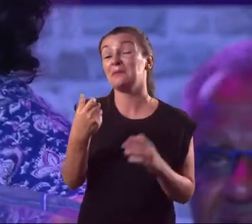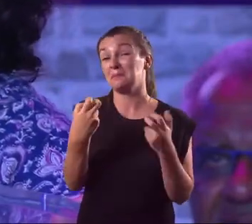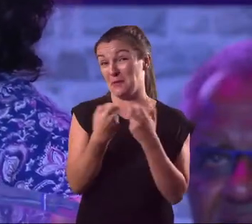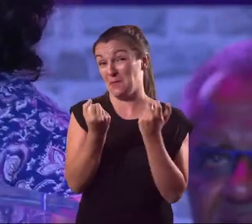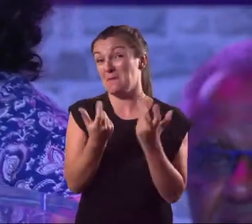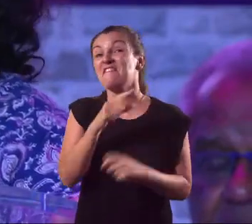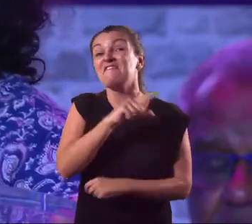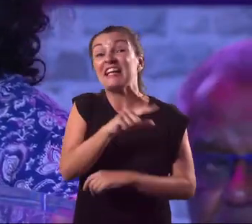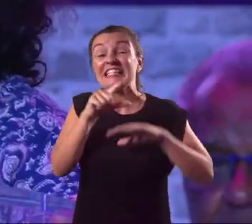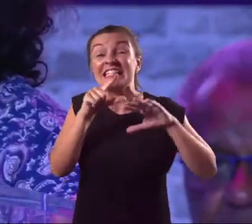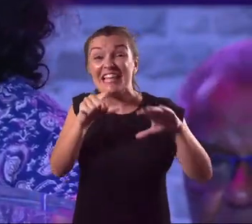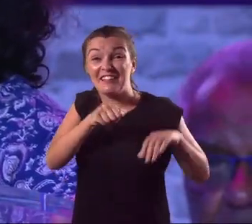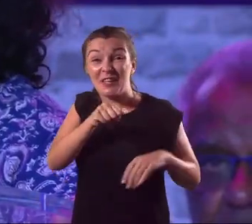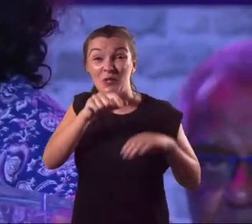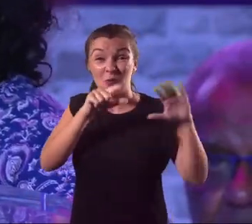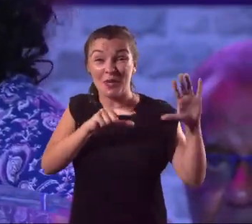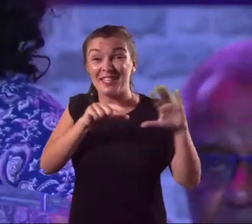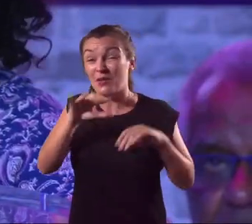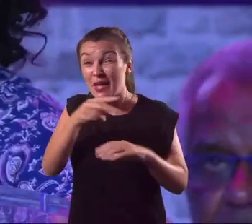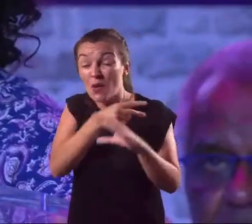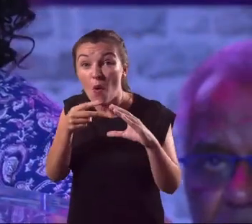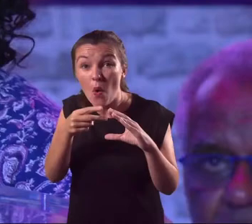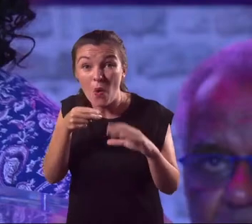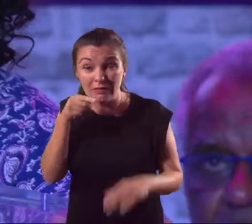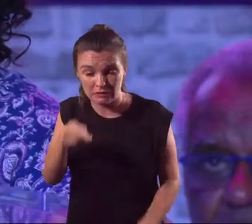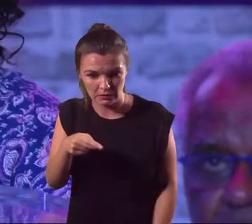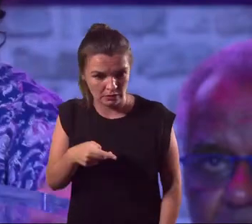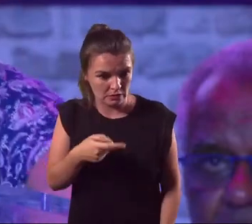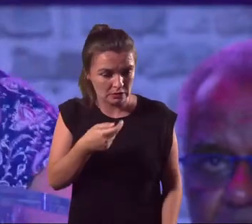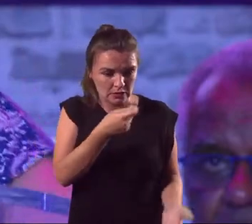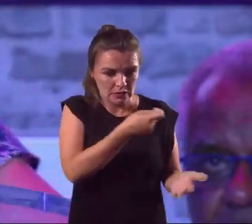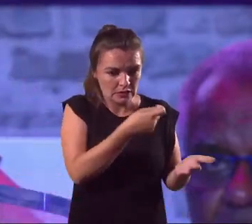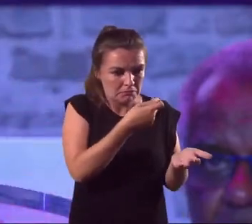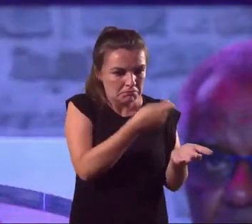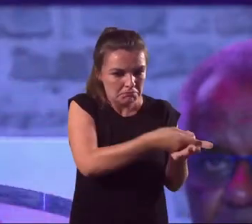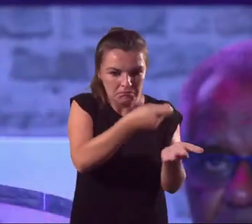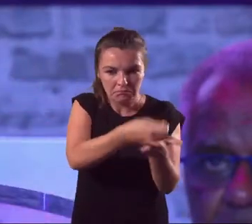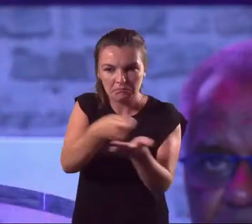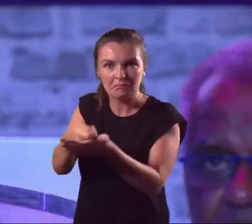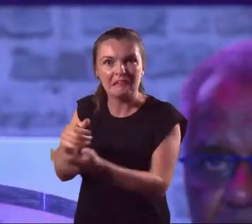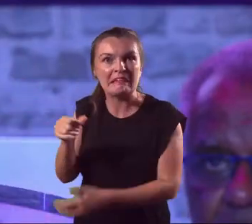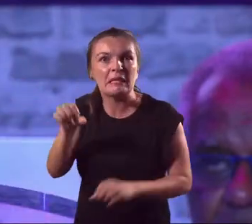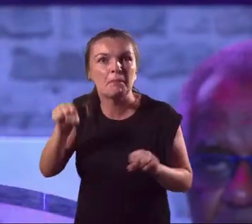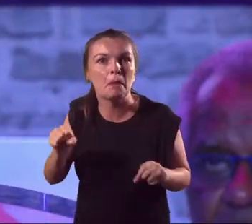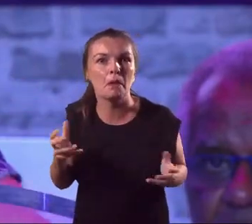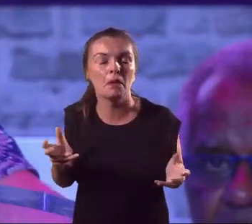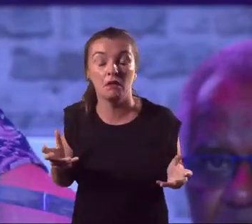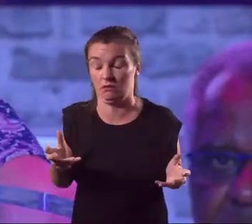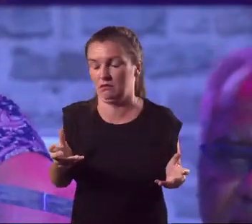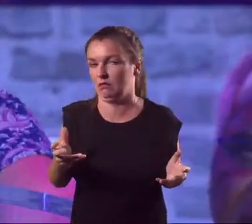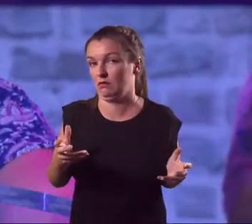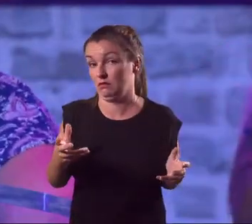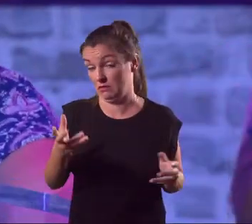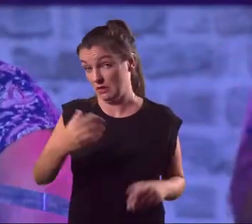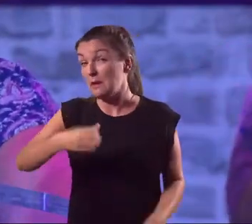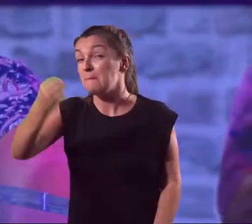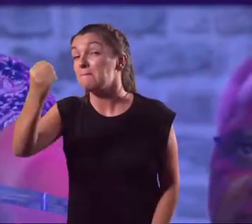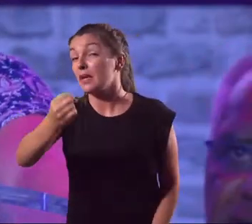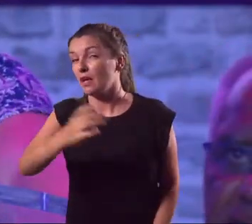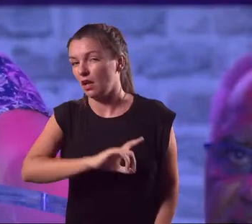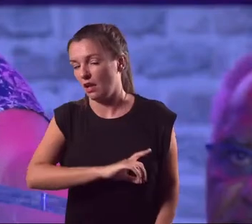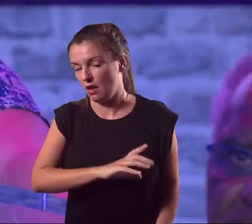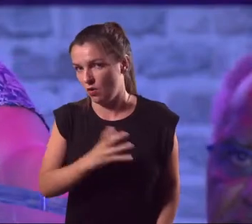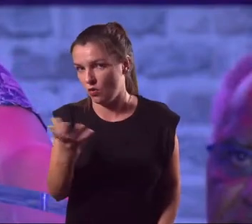27,65 €. Mais qui a les moyens de vivre dans ces conditions ? Et cerise sur le gâteau, nous avons payé